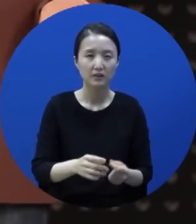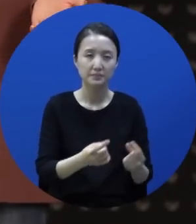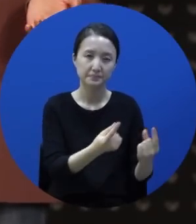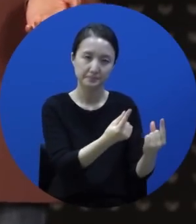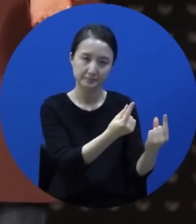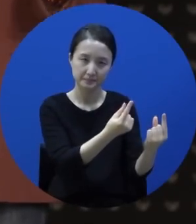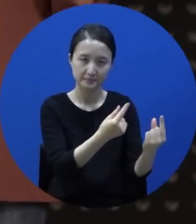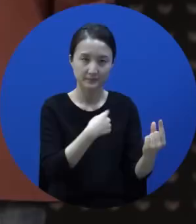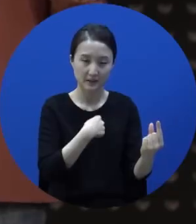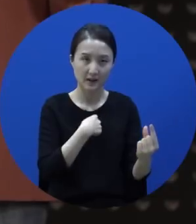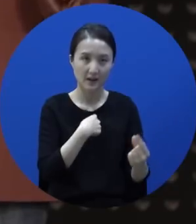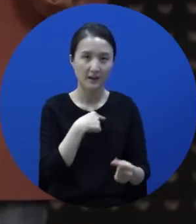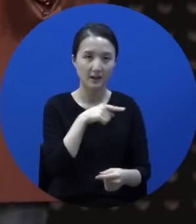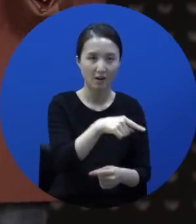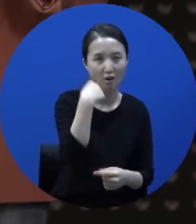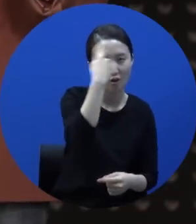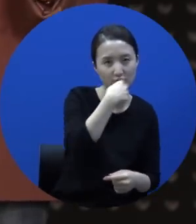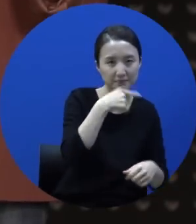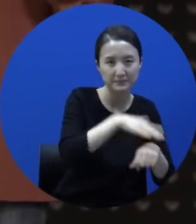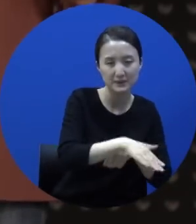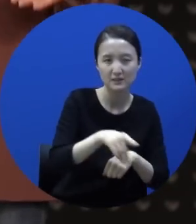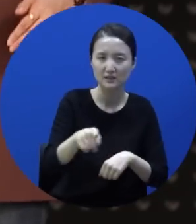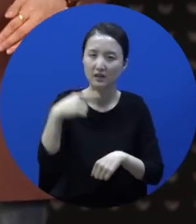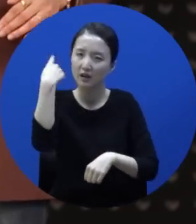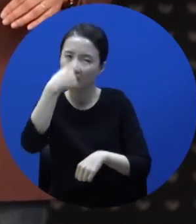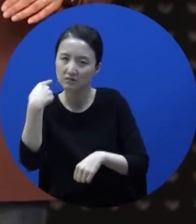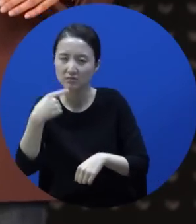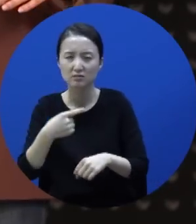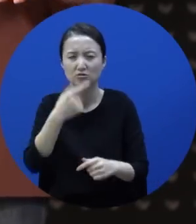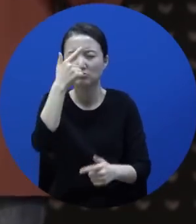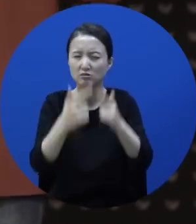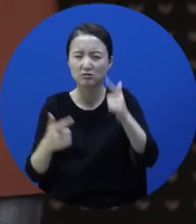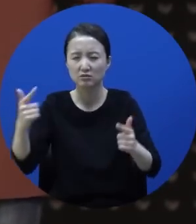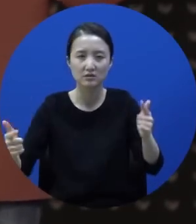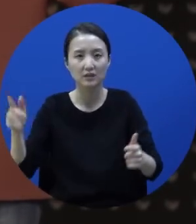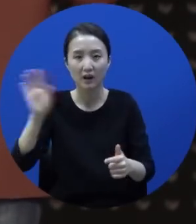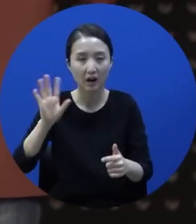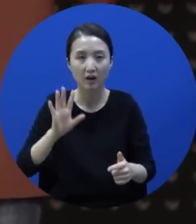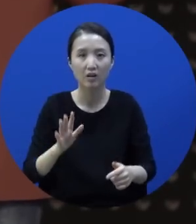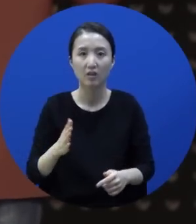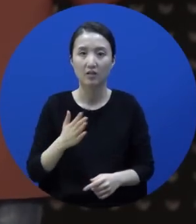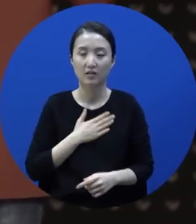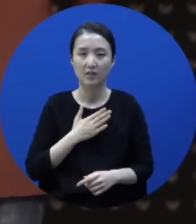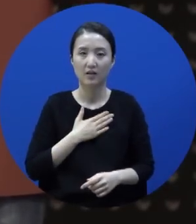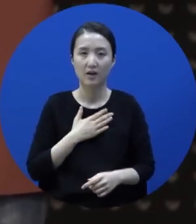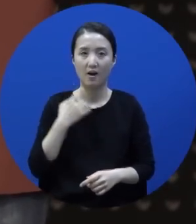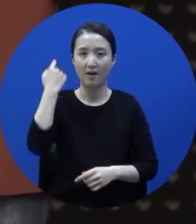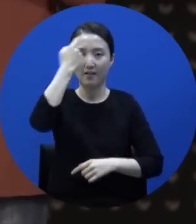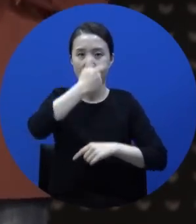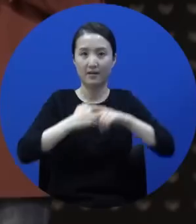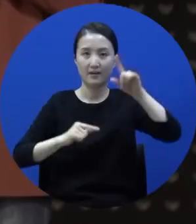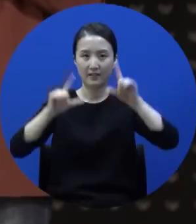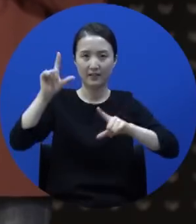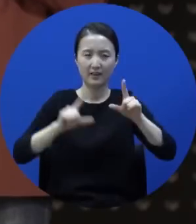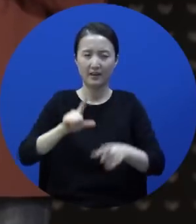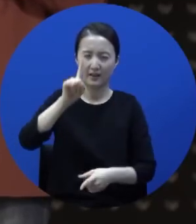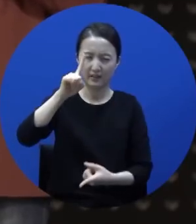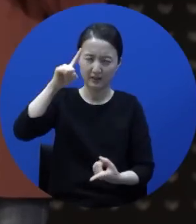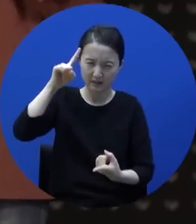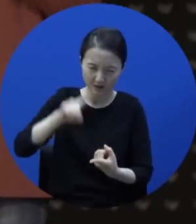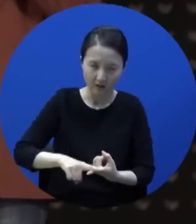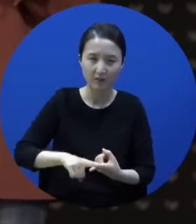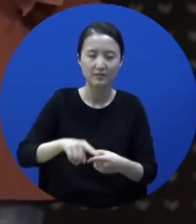자신을 브랜딩할 수 있는 부분들을 잘 표현해줘서 아, 이 사람이 뭐 하는 사람인지 내가 봤던 거기서 봤던 게 여기서도 또